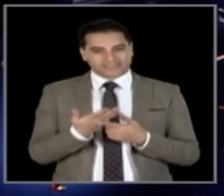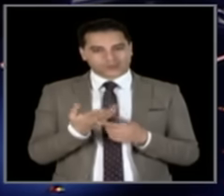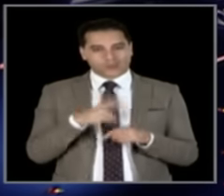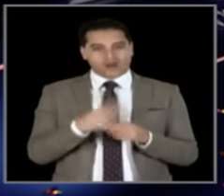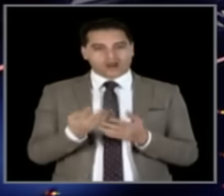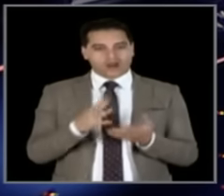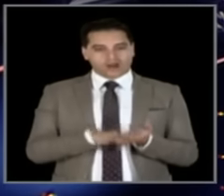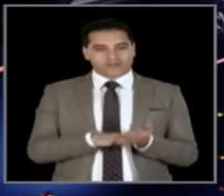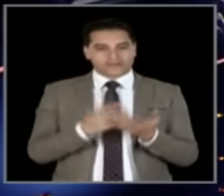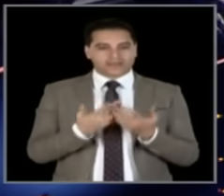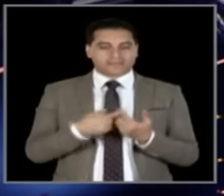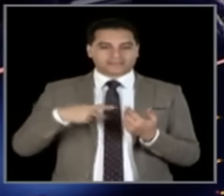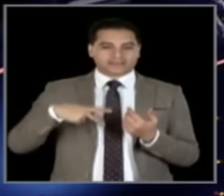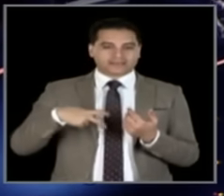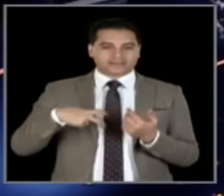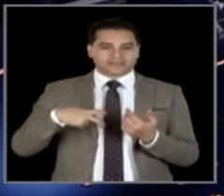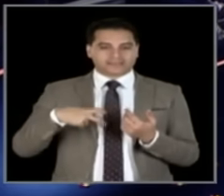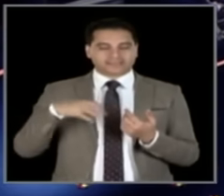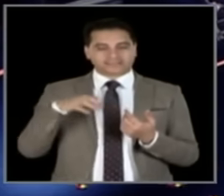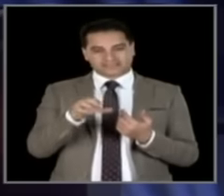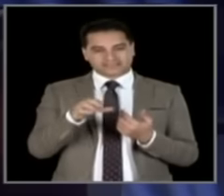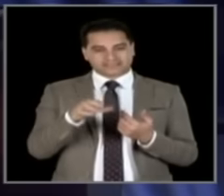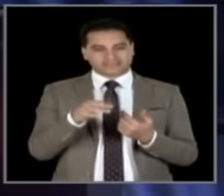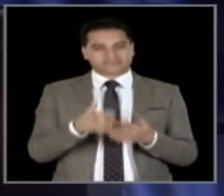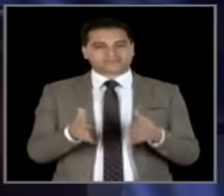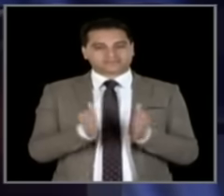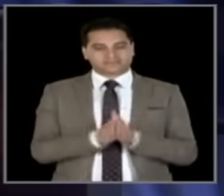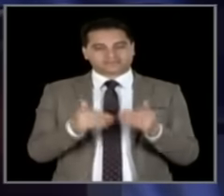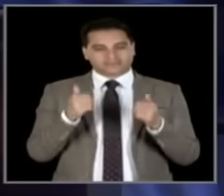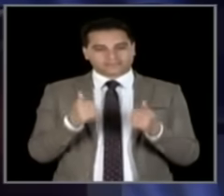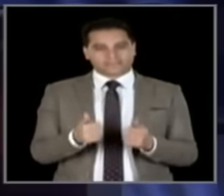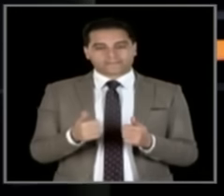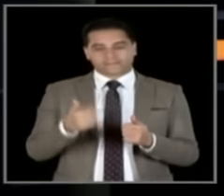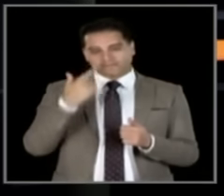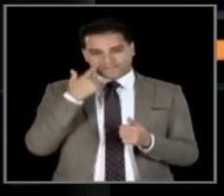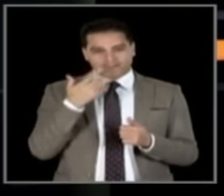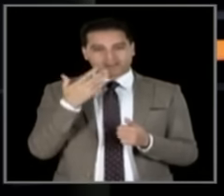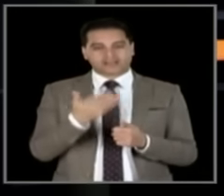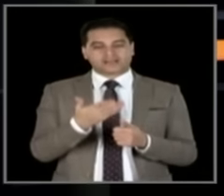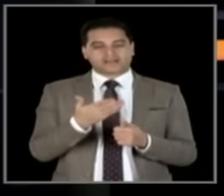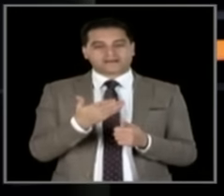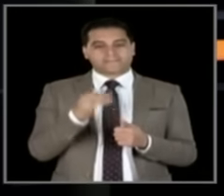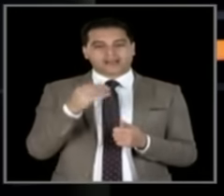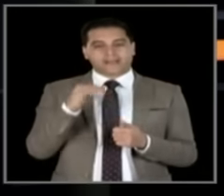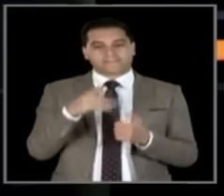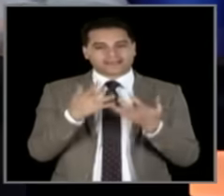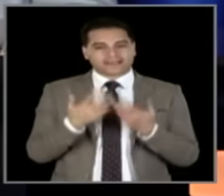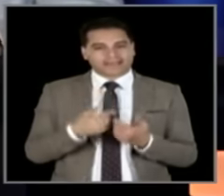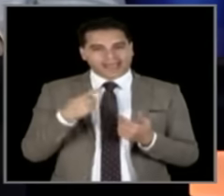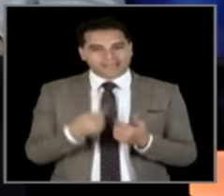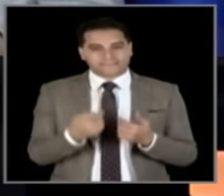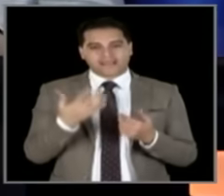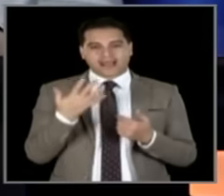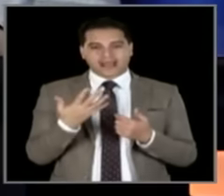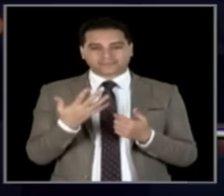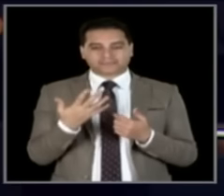وأربع إجابات صح. أيوة. كل إجابة بخمس نقاط بقيتوا 90. محمد الشربيني كام؟ كنا